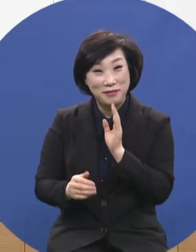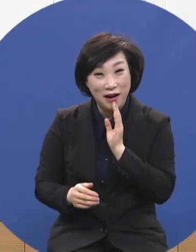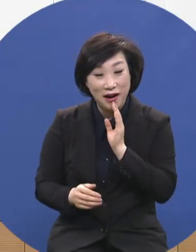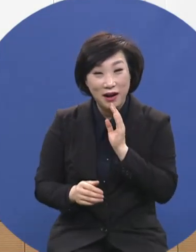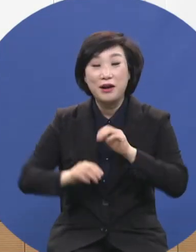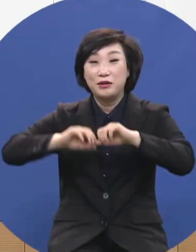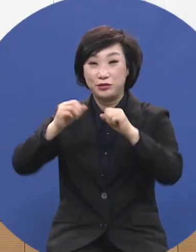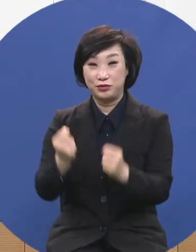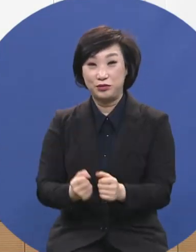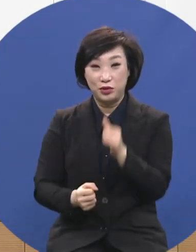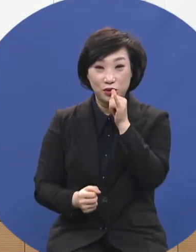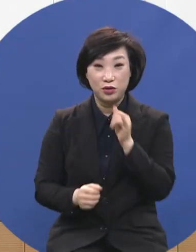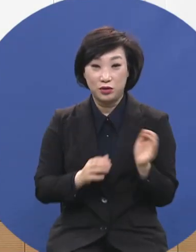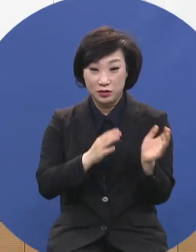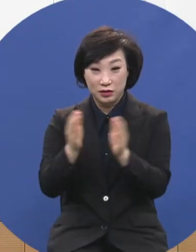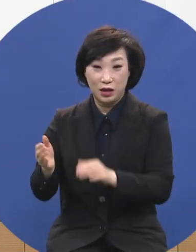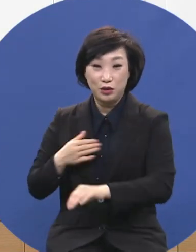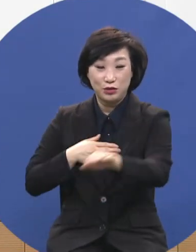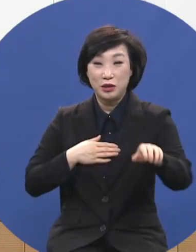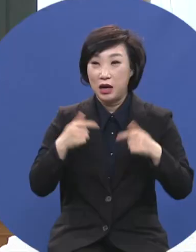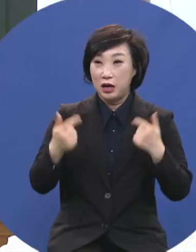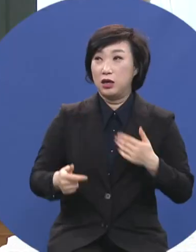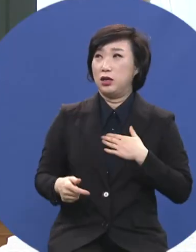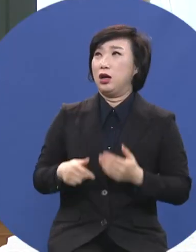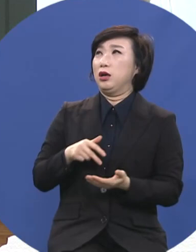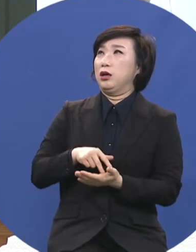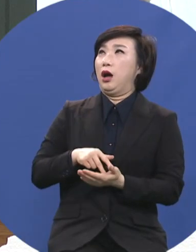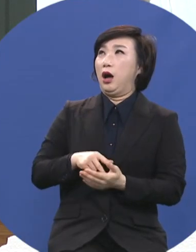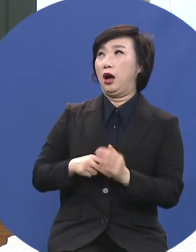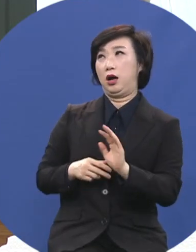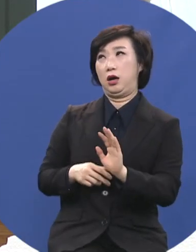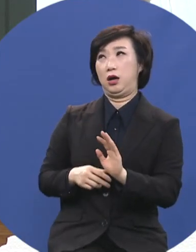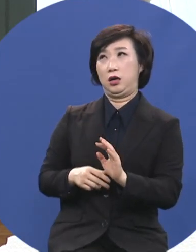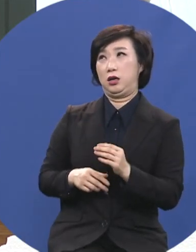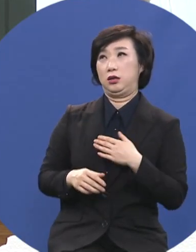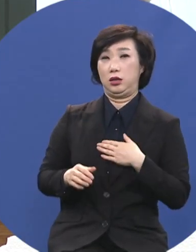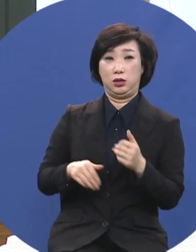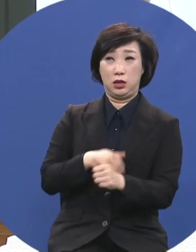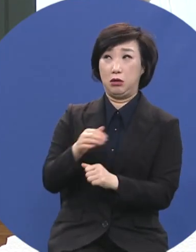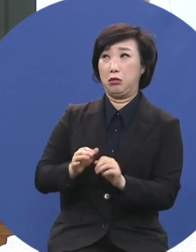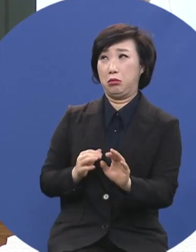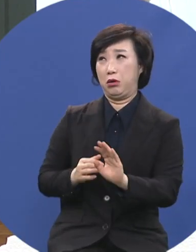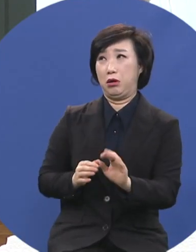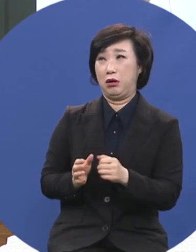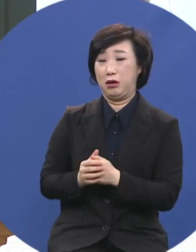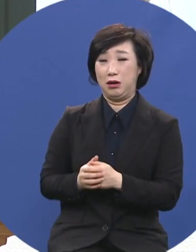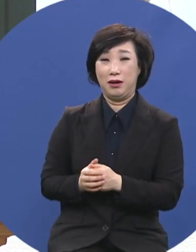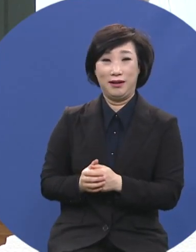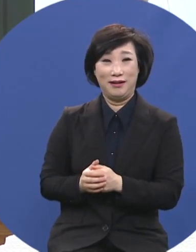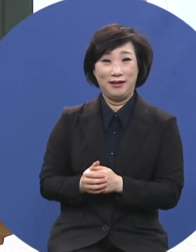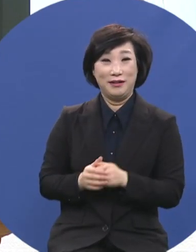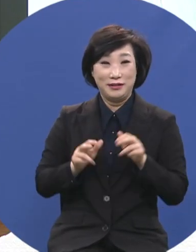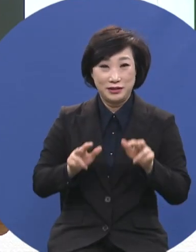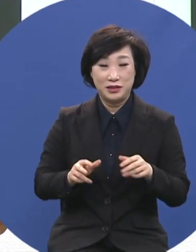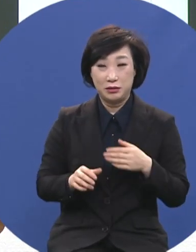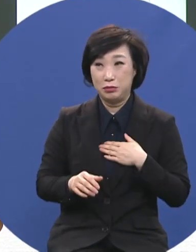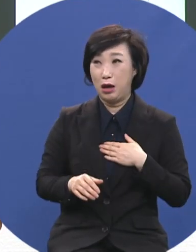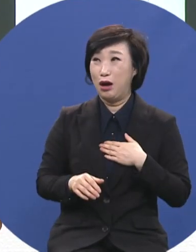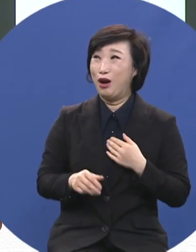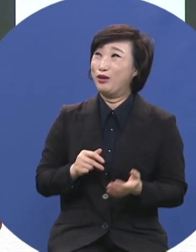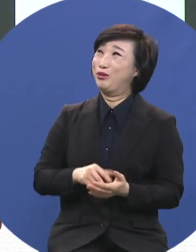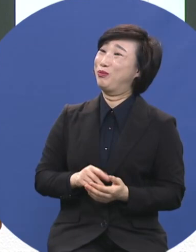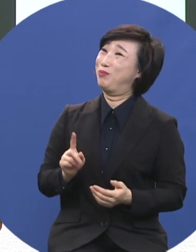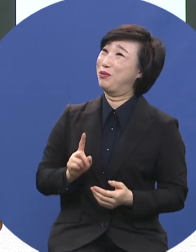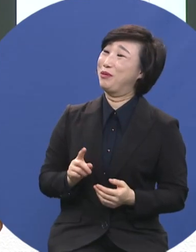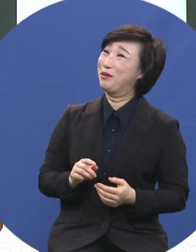우리는 항상 현실을 핑계대고 상황을 핑계대고 지금 이때가 어느